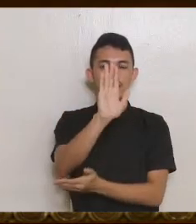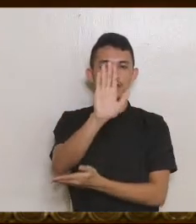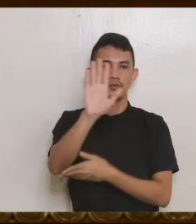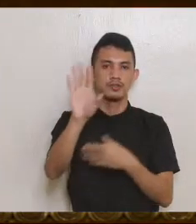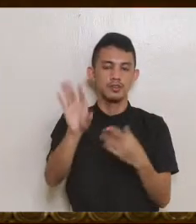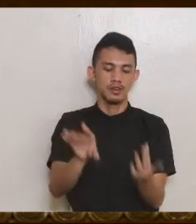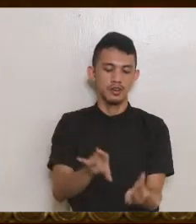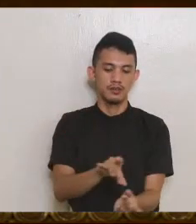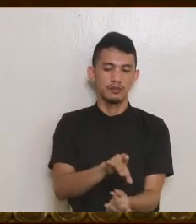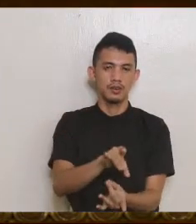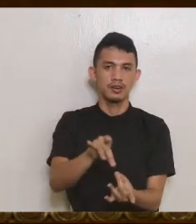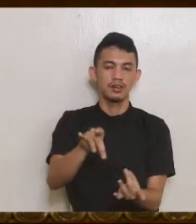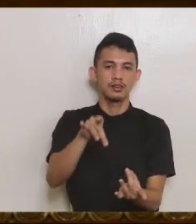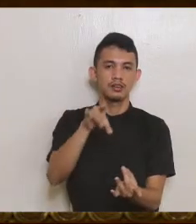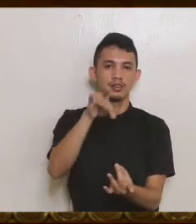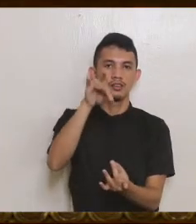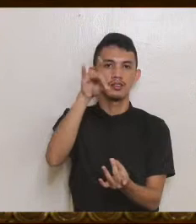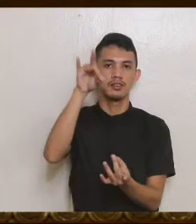Manaw sa